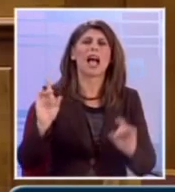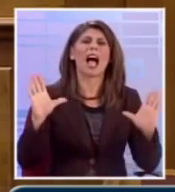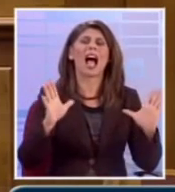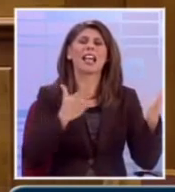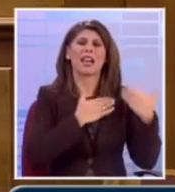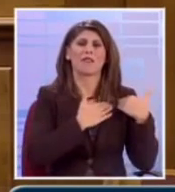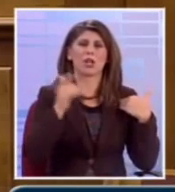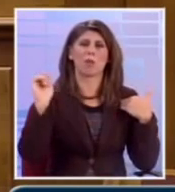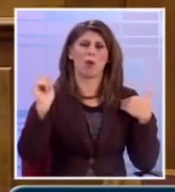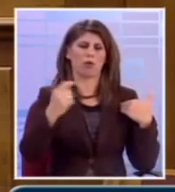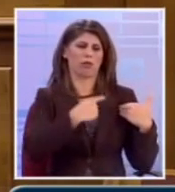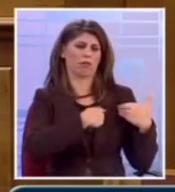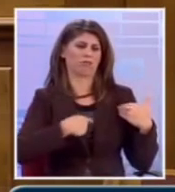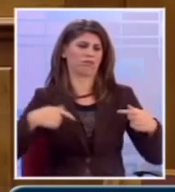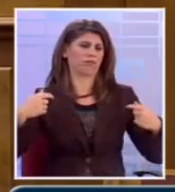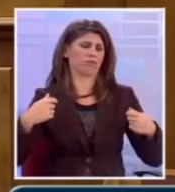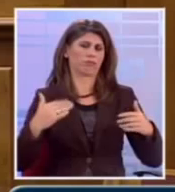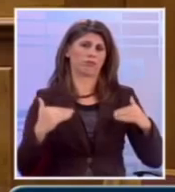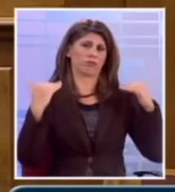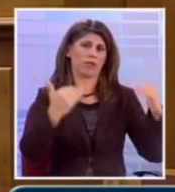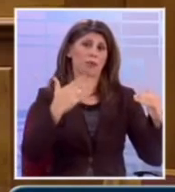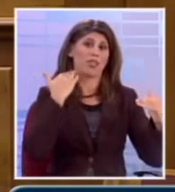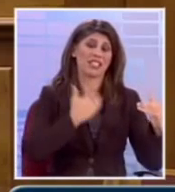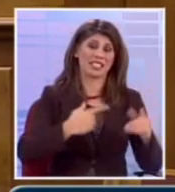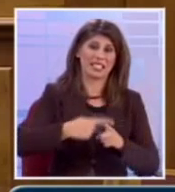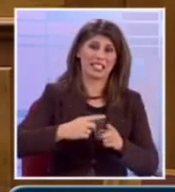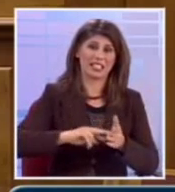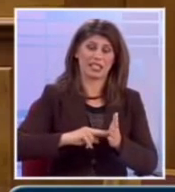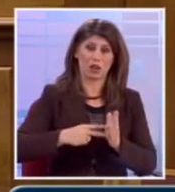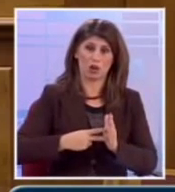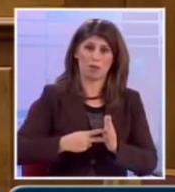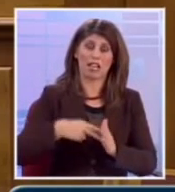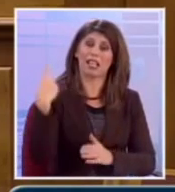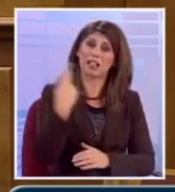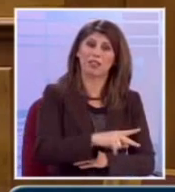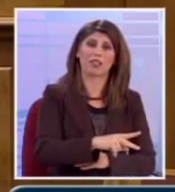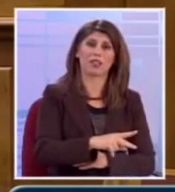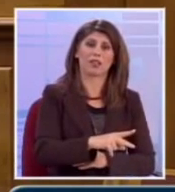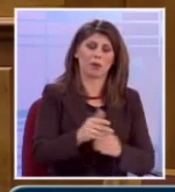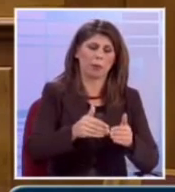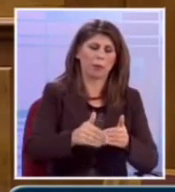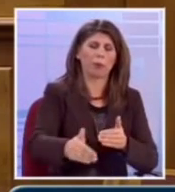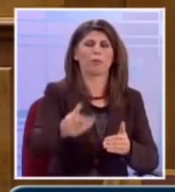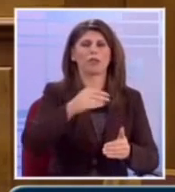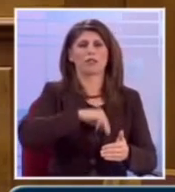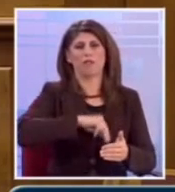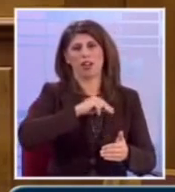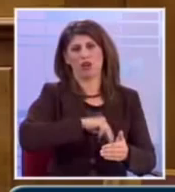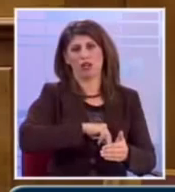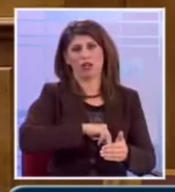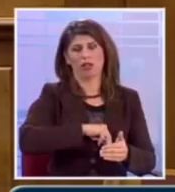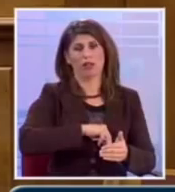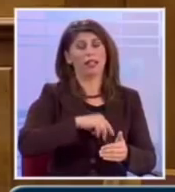ελίτ που θυσίασε την ελληνική οικονομία για τα δικά της βραχυπρόθεσμα συμφέροντα